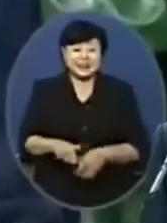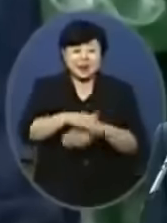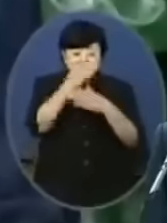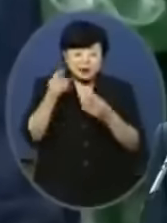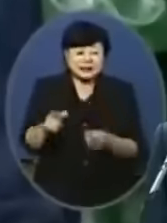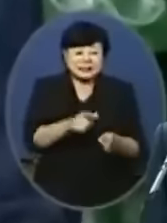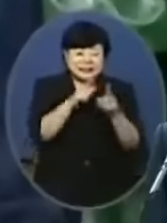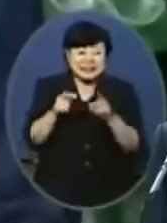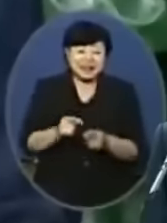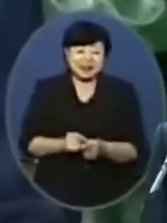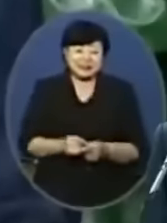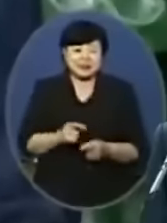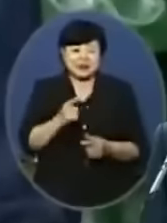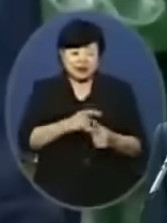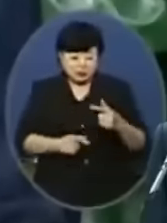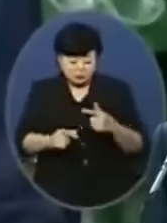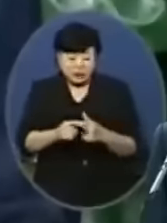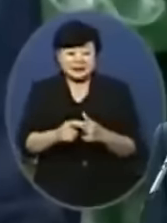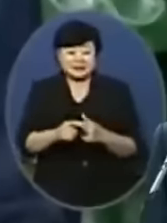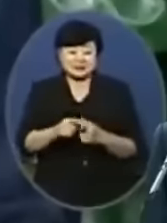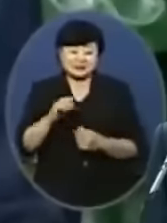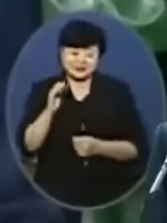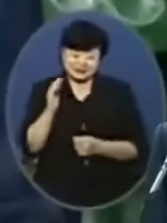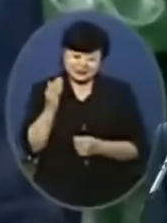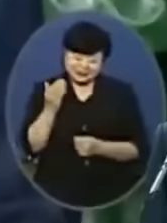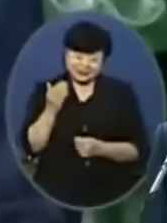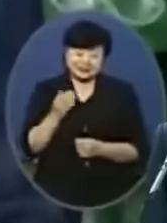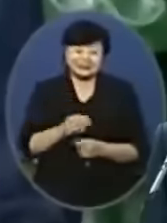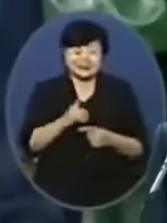모든 삶에 플러스 인생을 살 수 있는 것입니다.